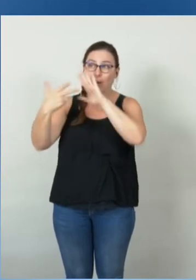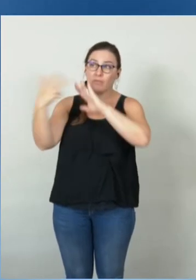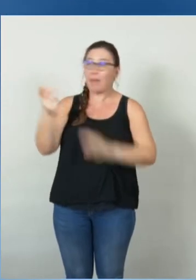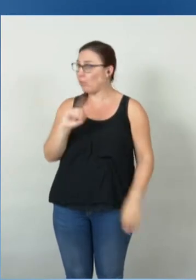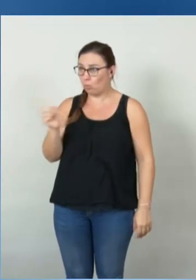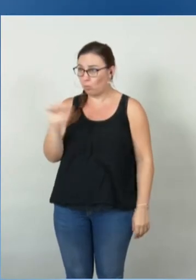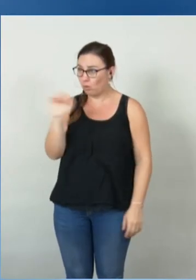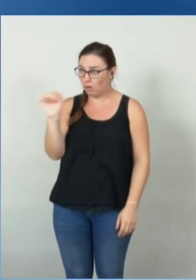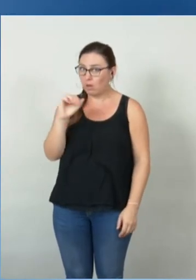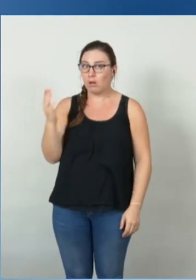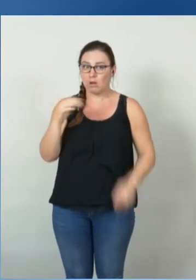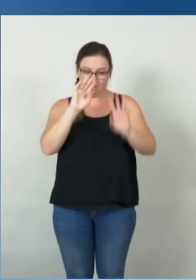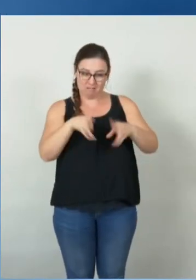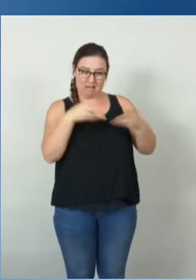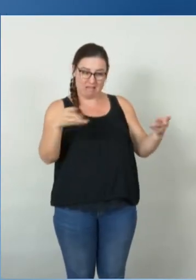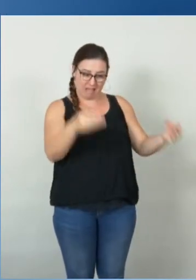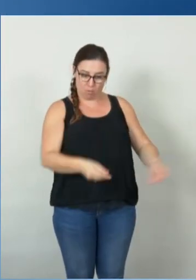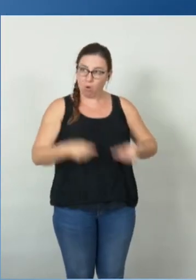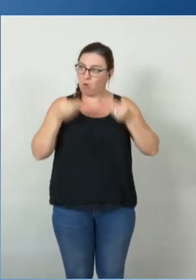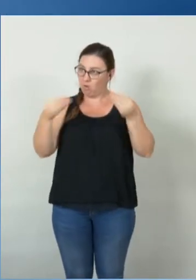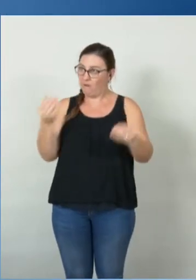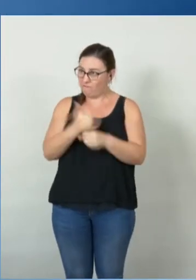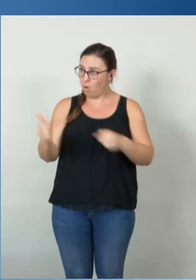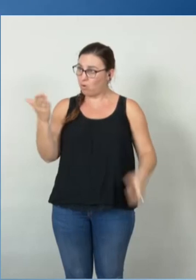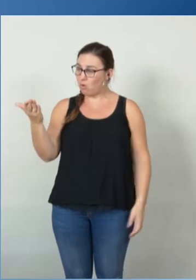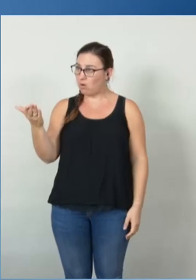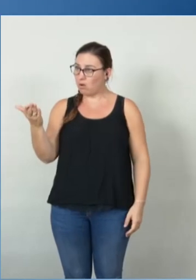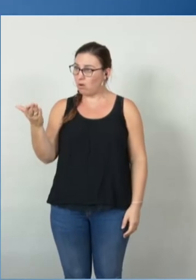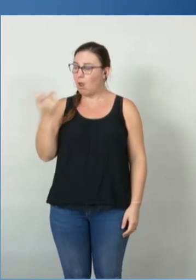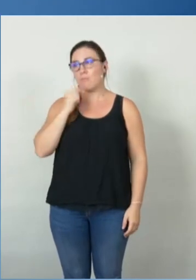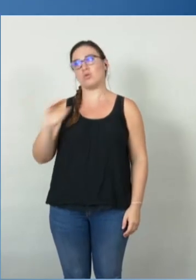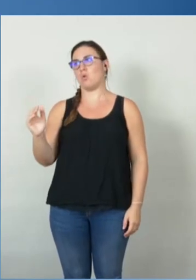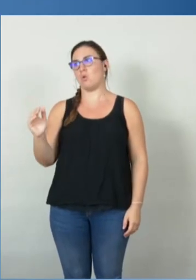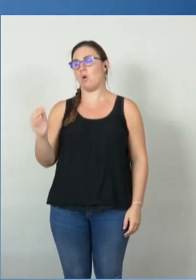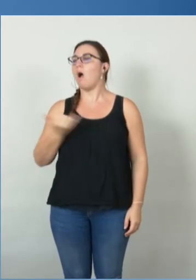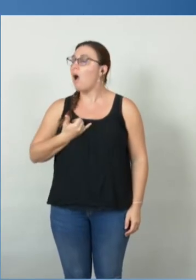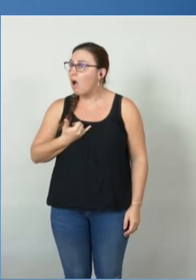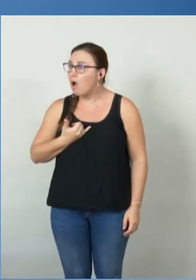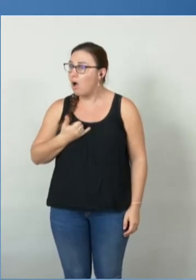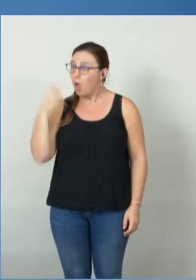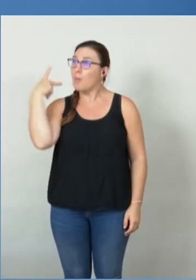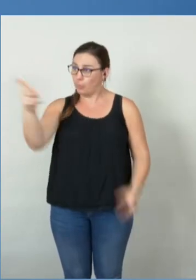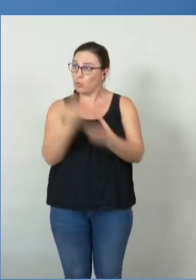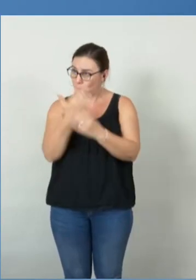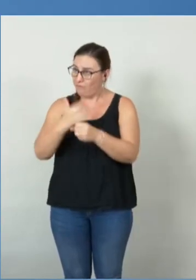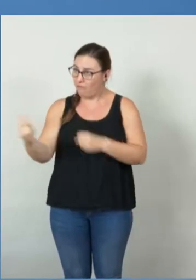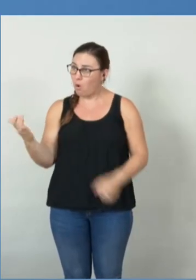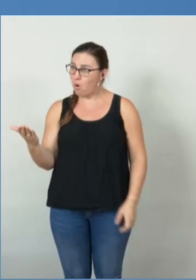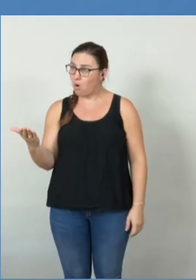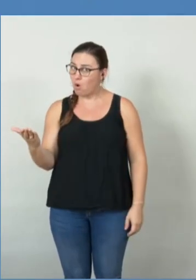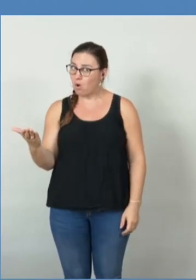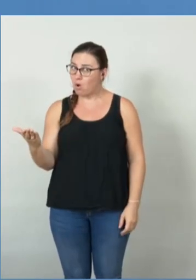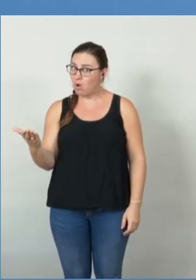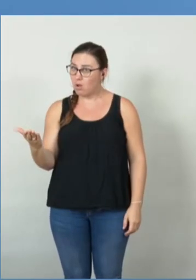vous me dites NON donc le tableau que j'ai extrait du compte administratif il faut monsieur fristot ah d'accord donc votre document est faux